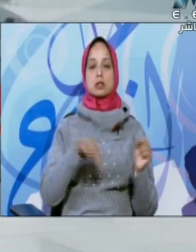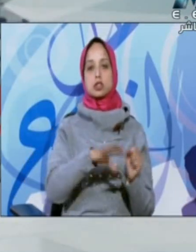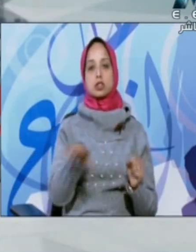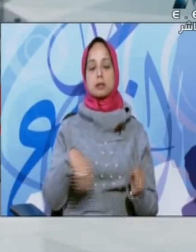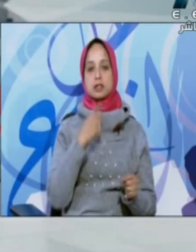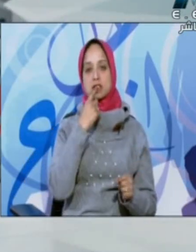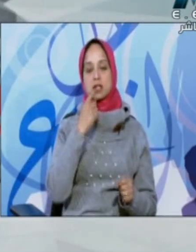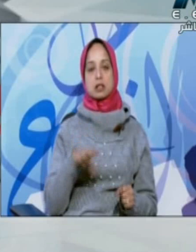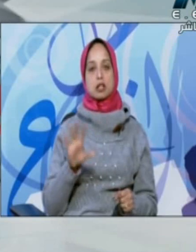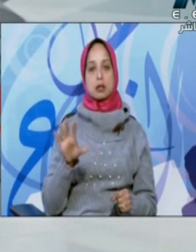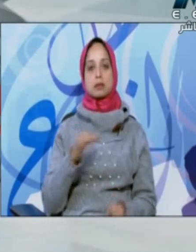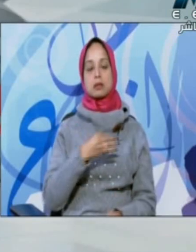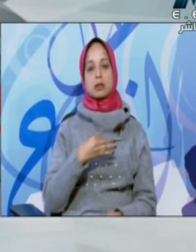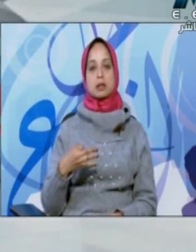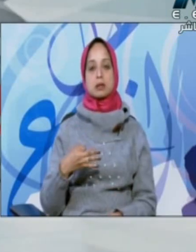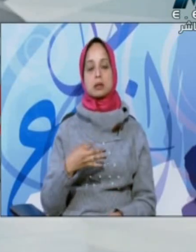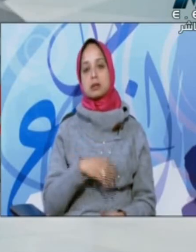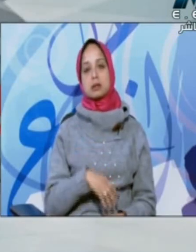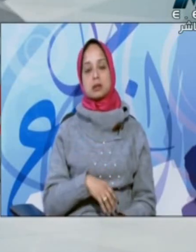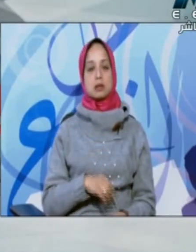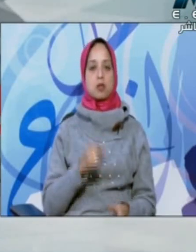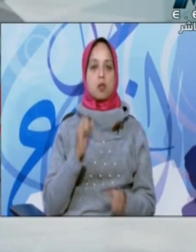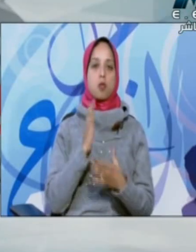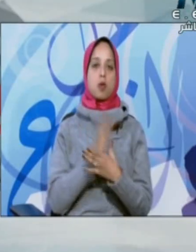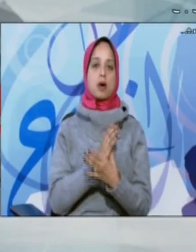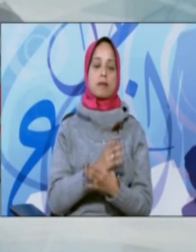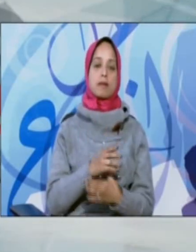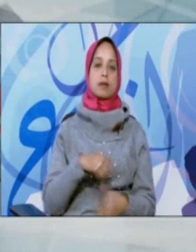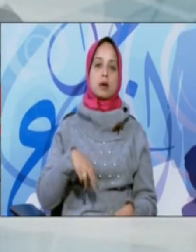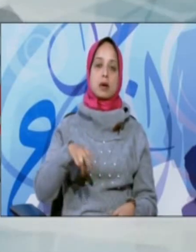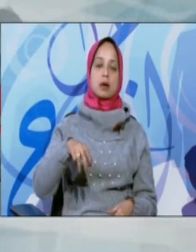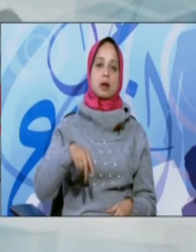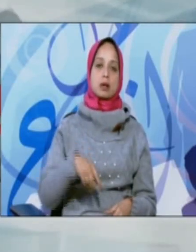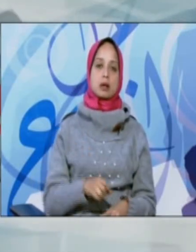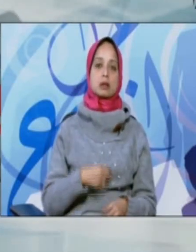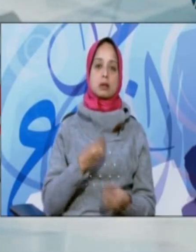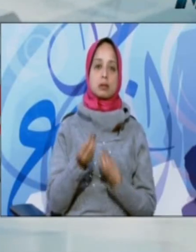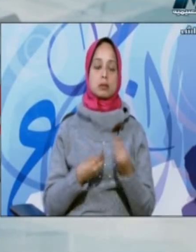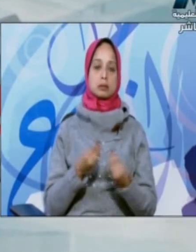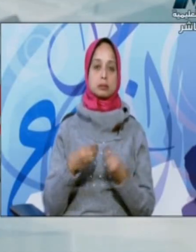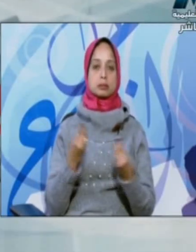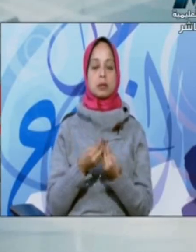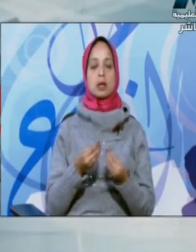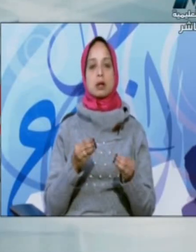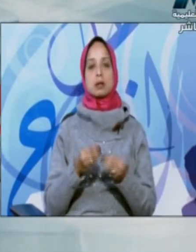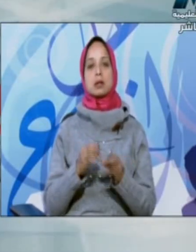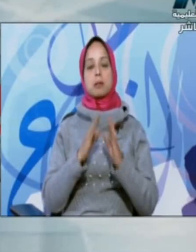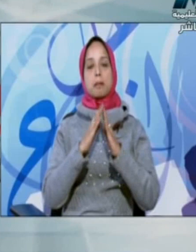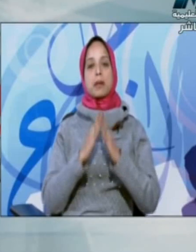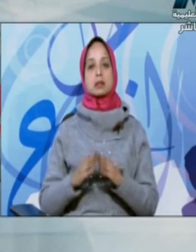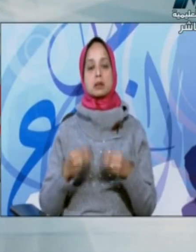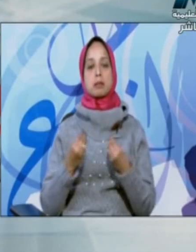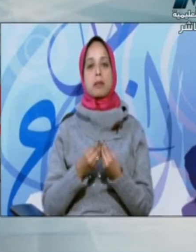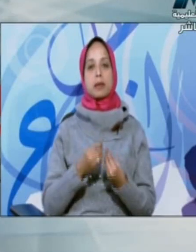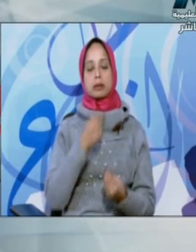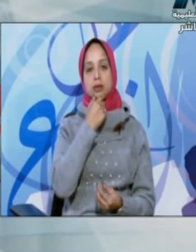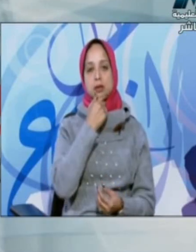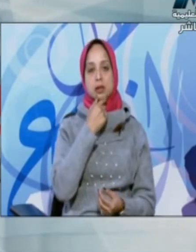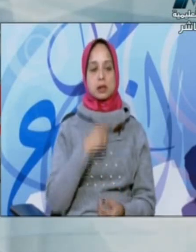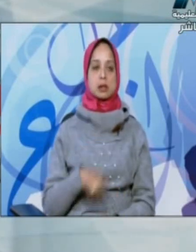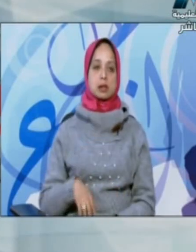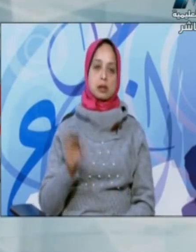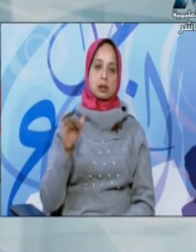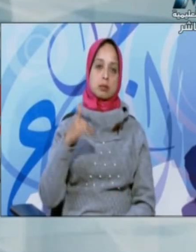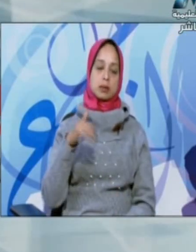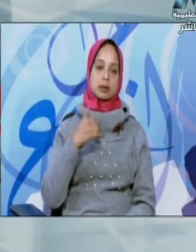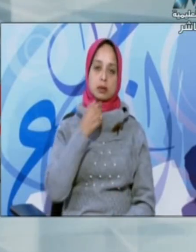النحاس كل اللي عمله إن هو أفحركة المفاوضات بين مصر وبريطانيا من 36 ل 46. وأول ما جت